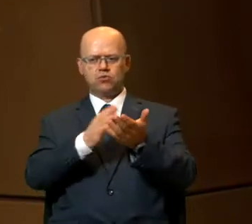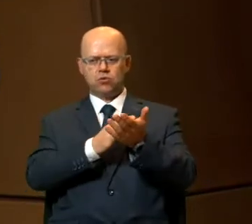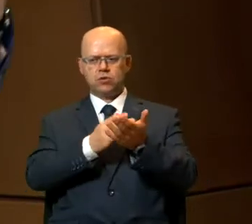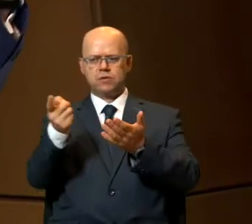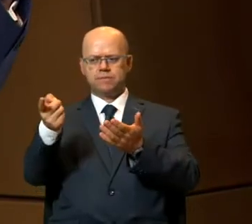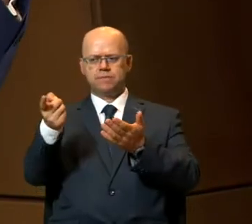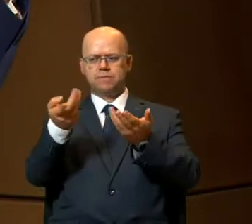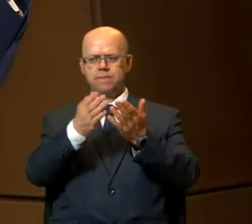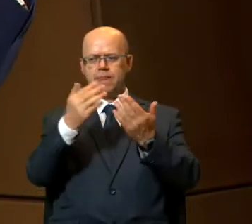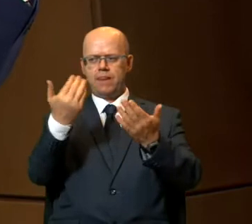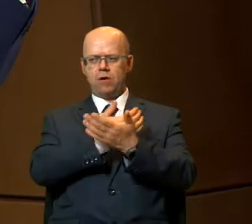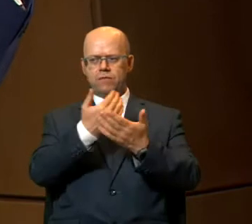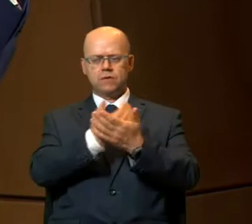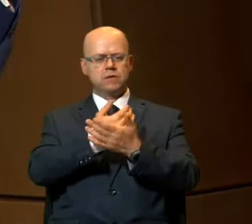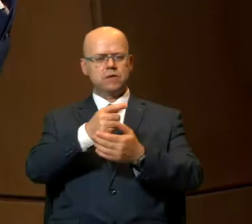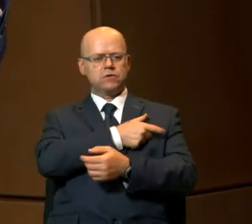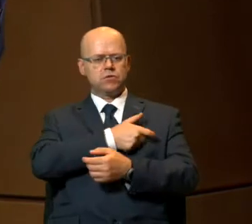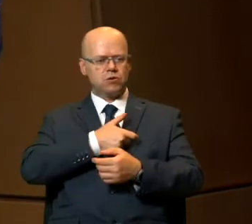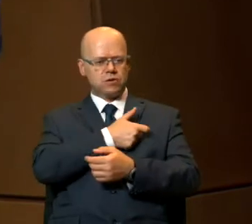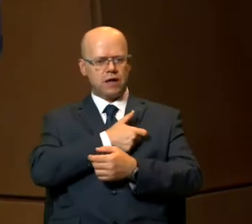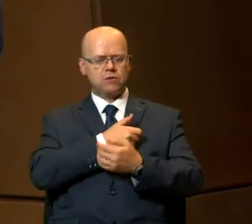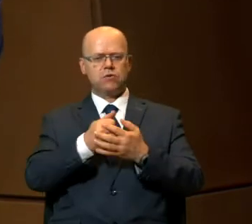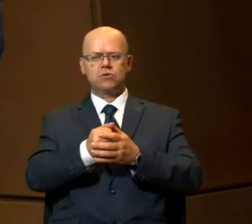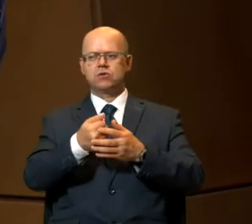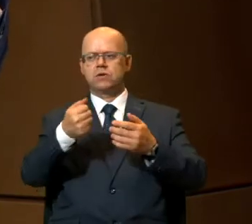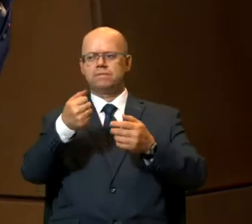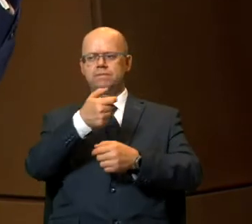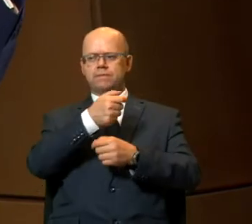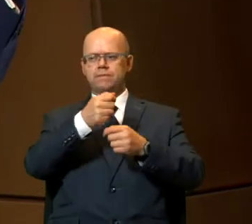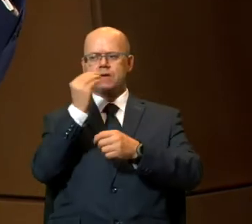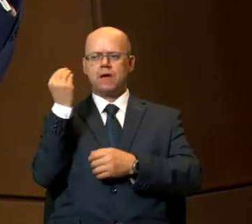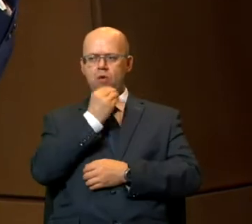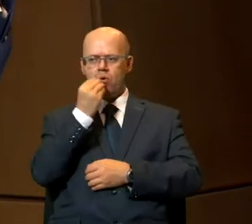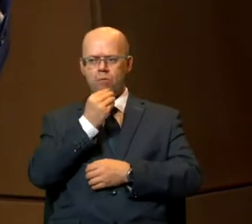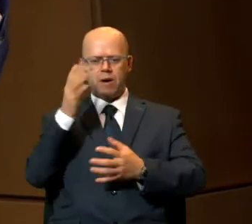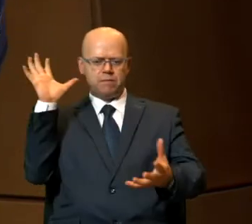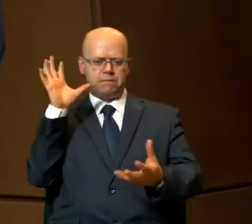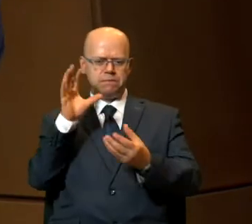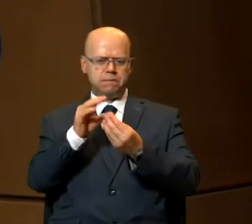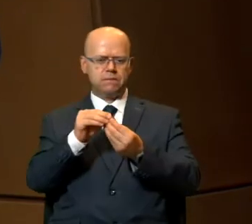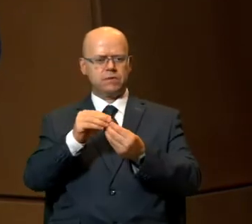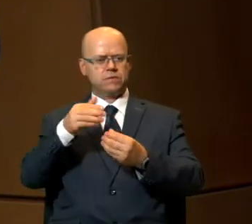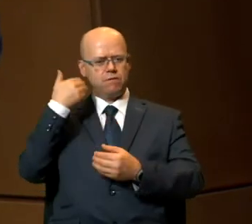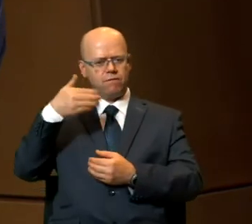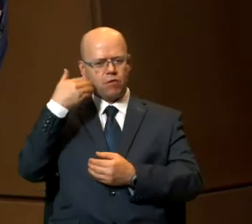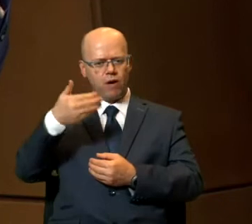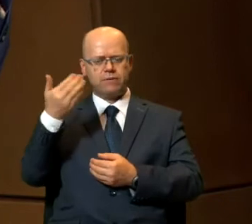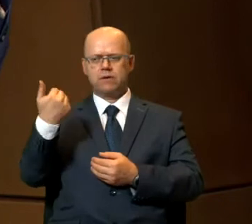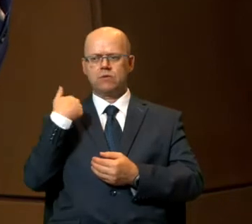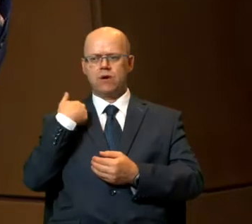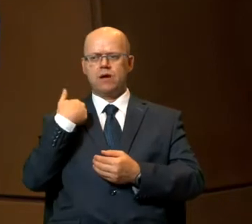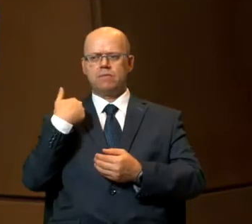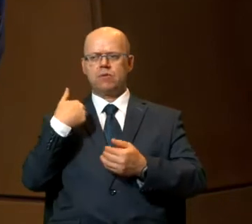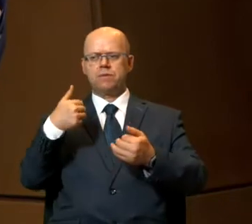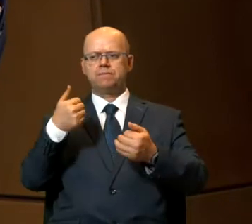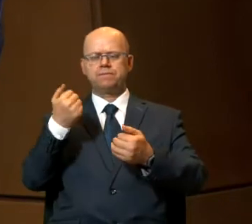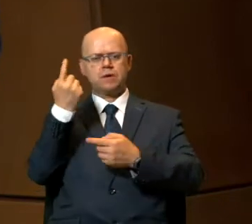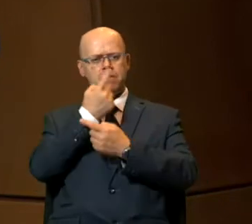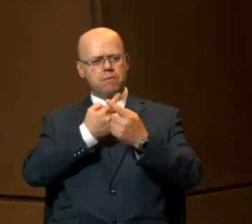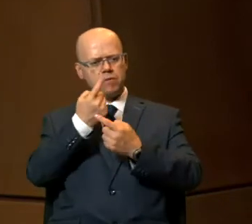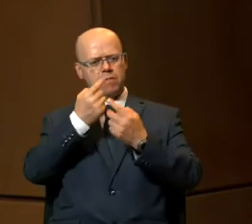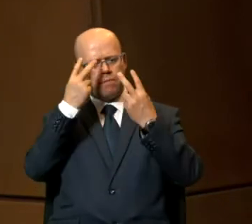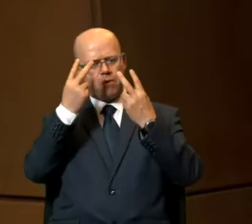Demokracja, Europa. W niej zebraliśmy te główne wystąpienia oraz teksty, które powstały też wokół pojęcia